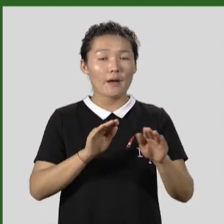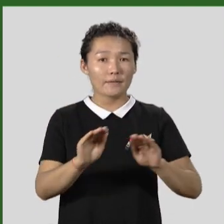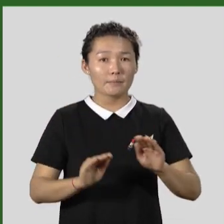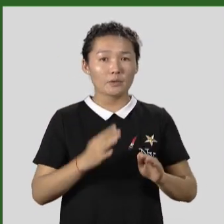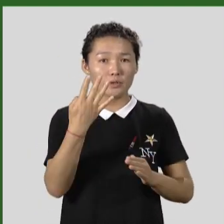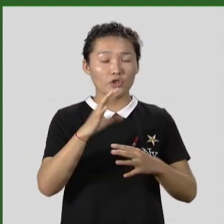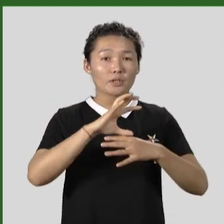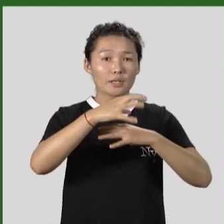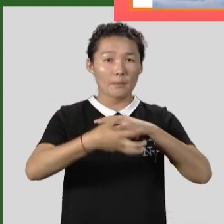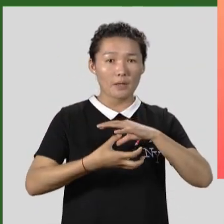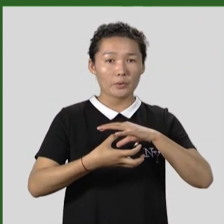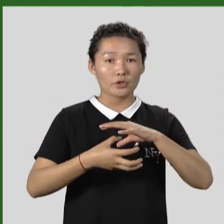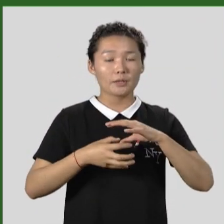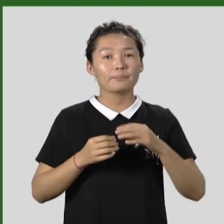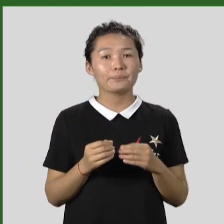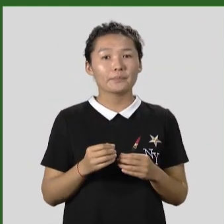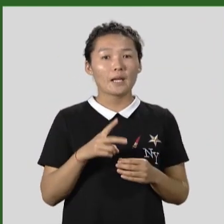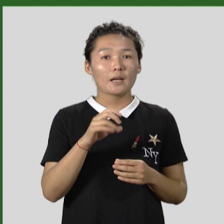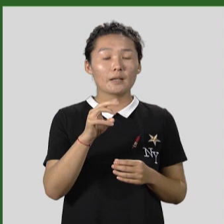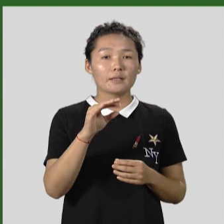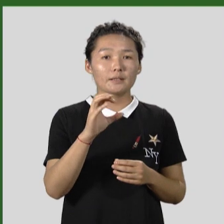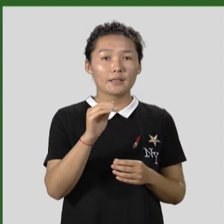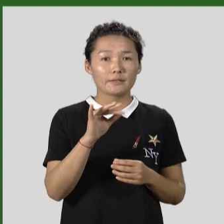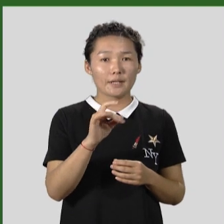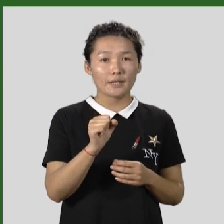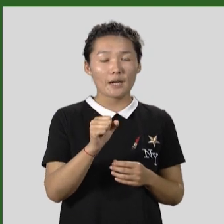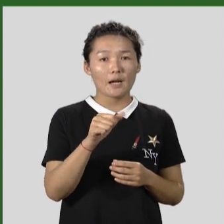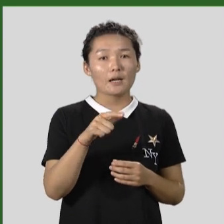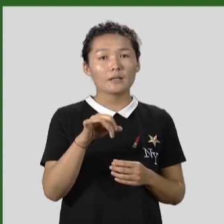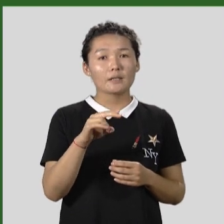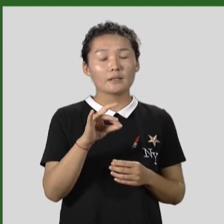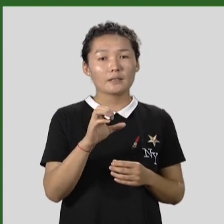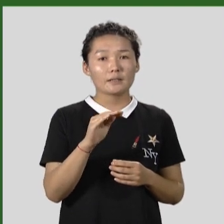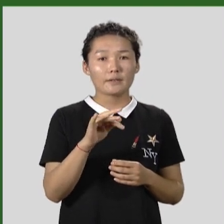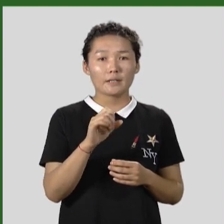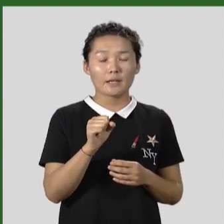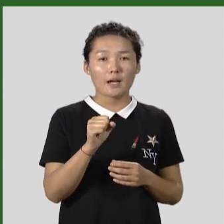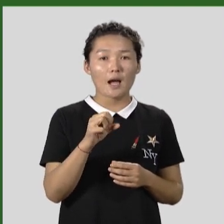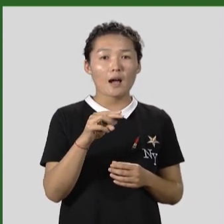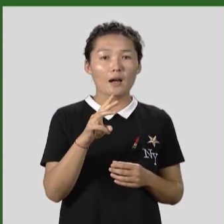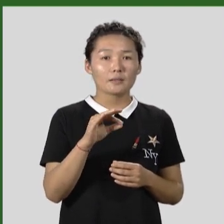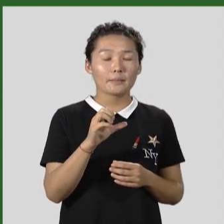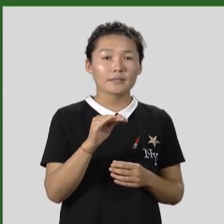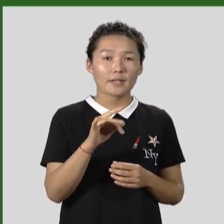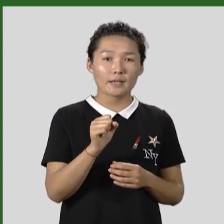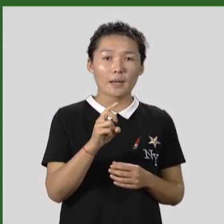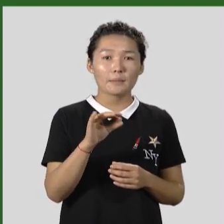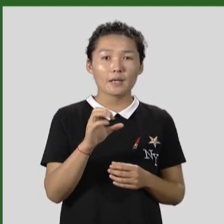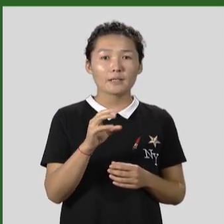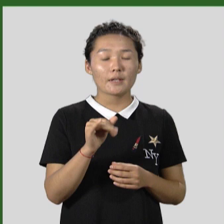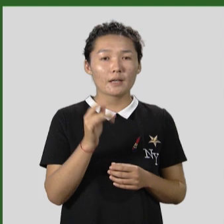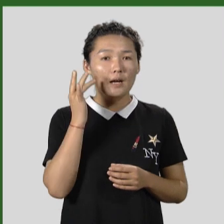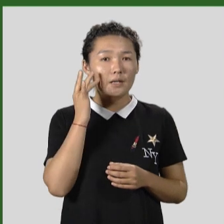четыре оболочки Земли – литосфера, гидросфера, атмосфера и биосфера,